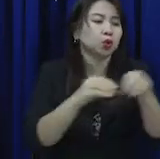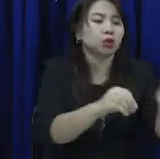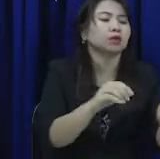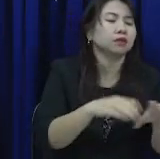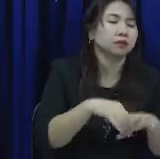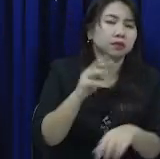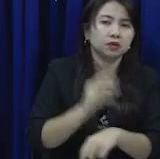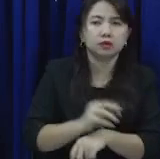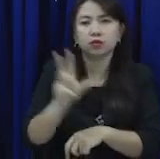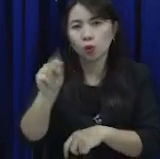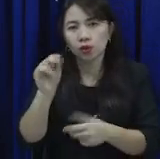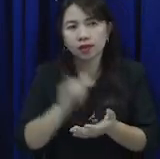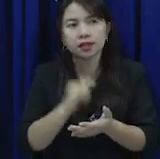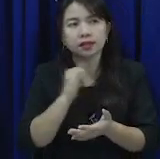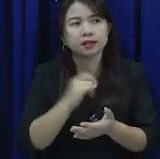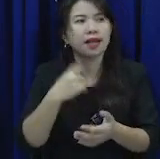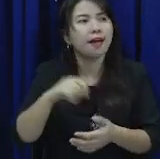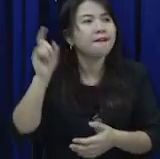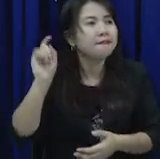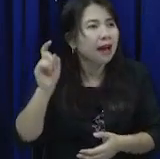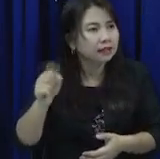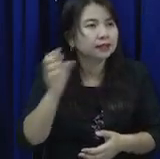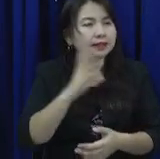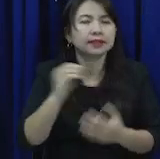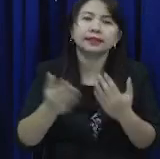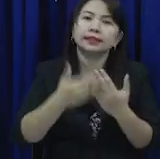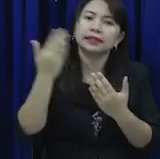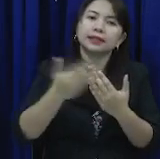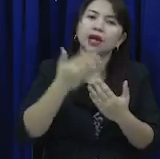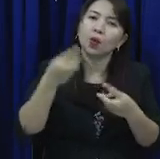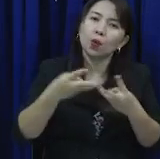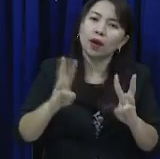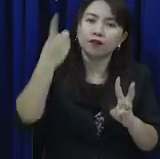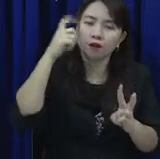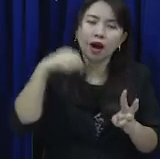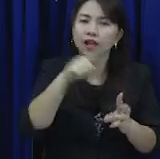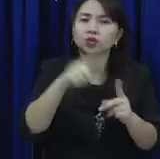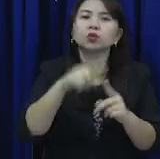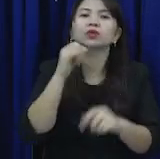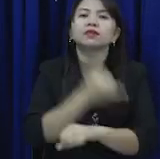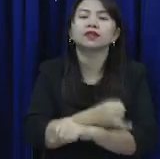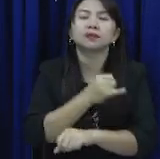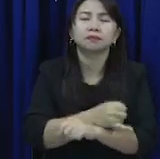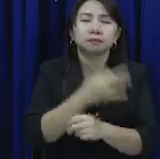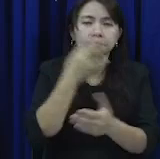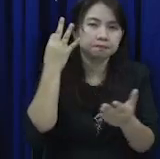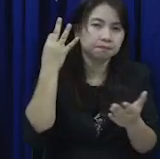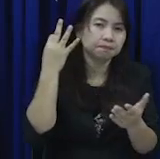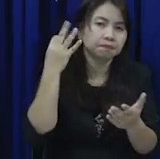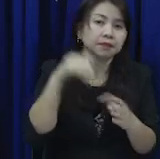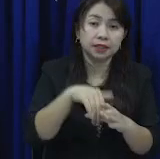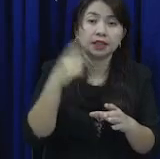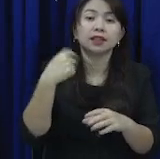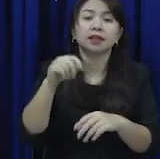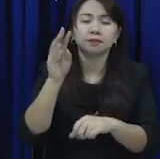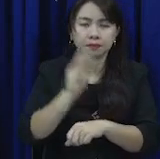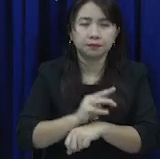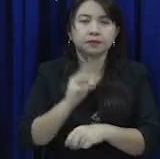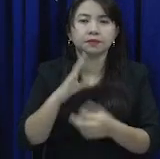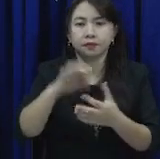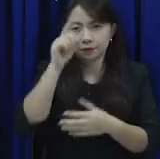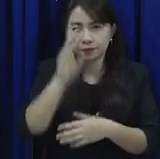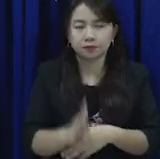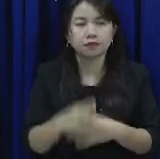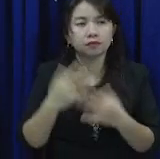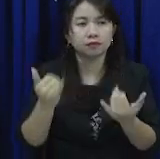the that's the faster and easier way for us to invest money at to invest in the in the Ministry